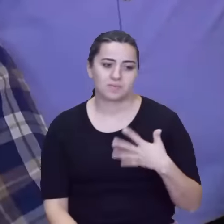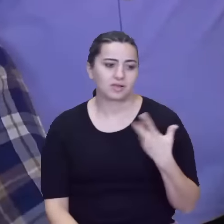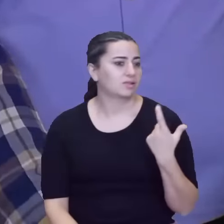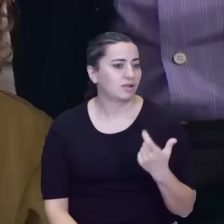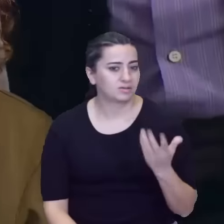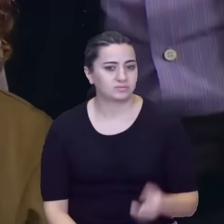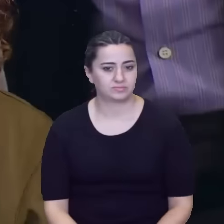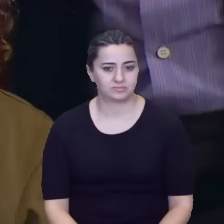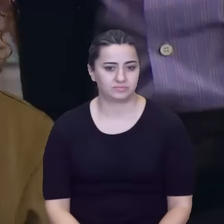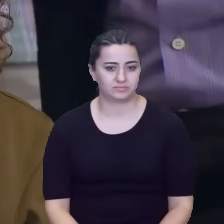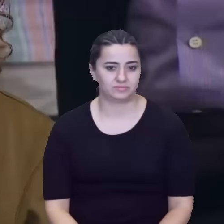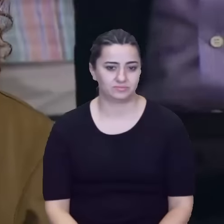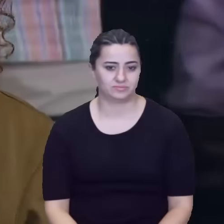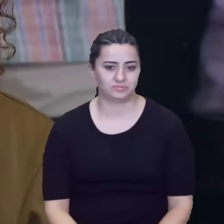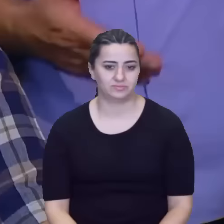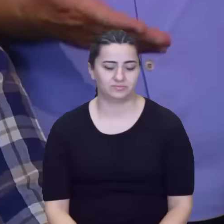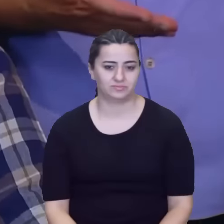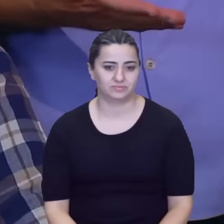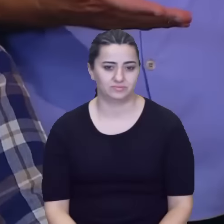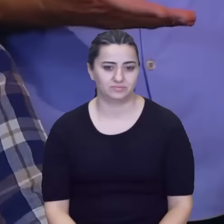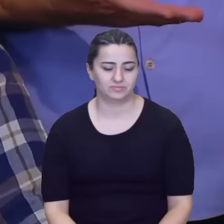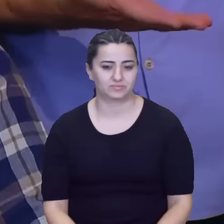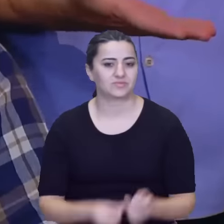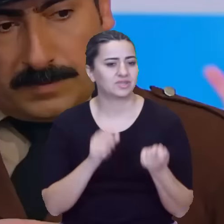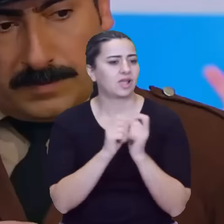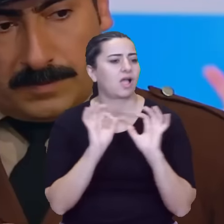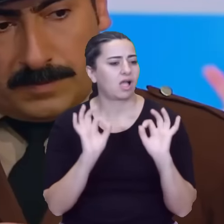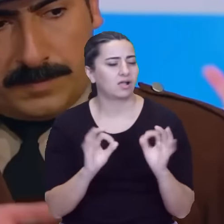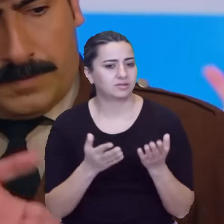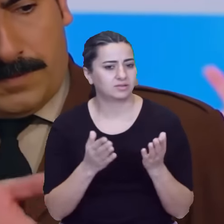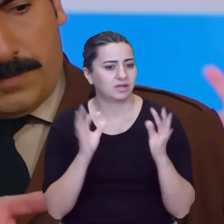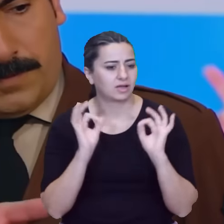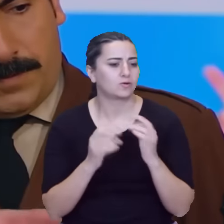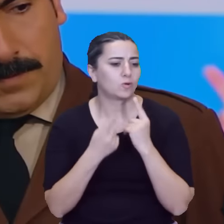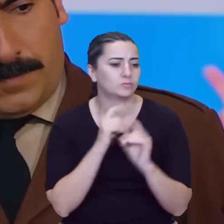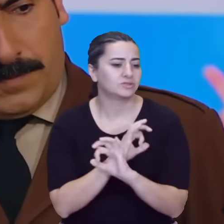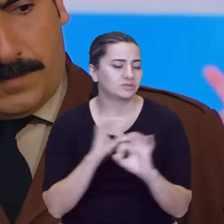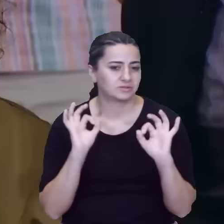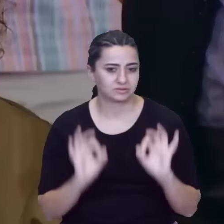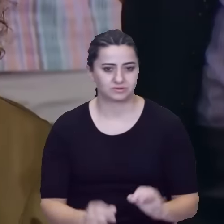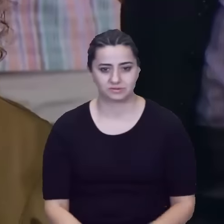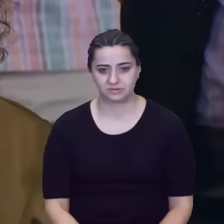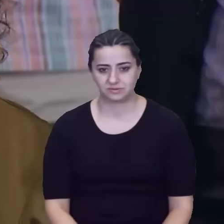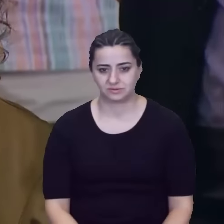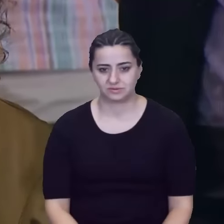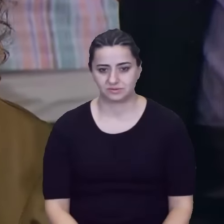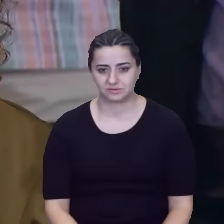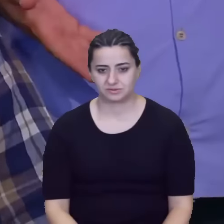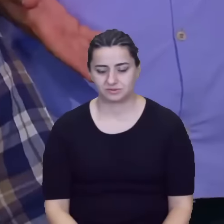ettik, nerelerdeydi? Susmuş gülüyor. Ya hiçbir değişiklik yok kardeş bunda. Hala konuşmuyor.